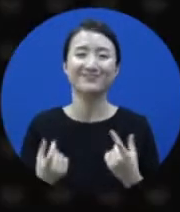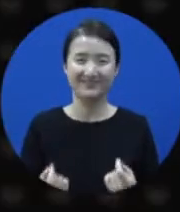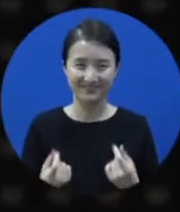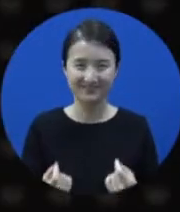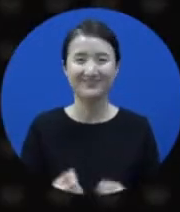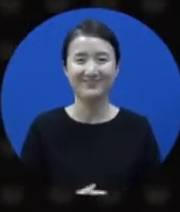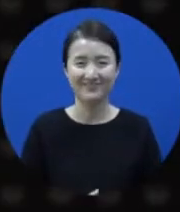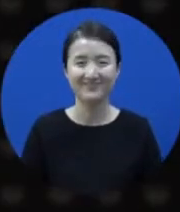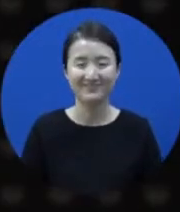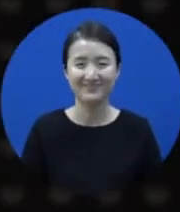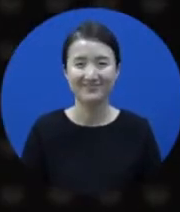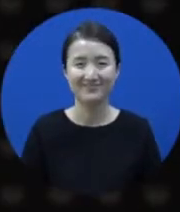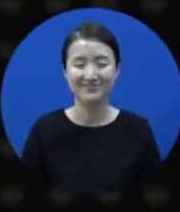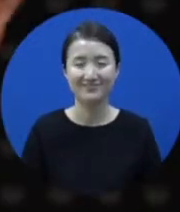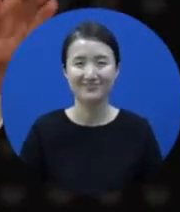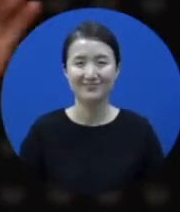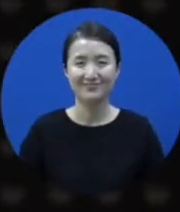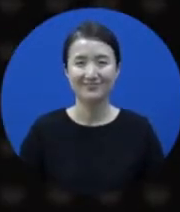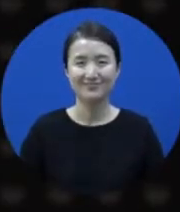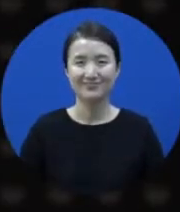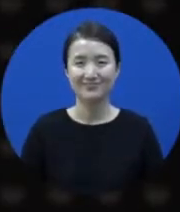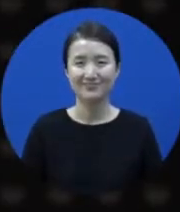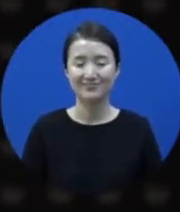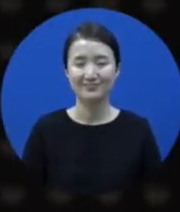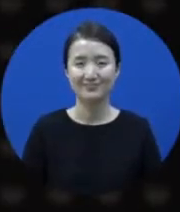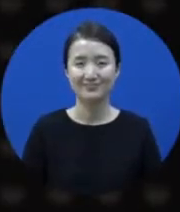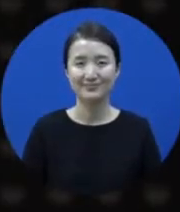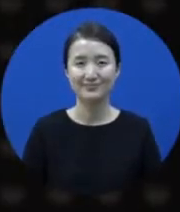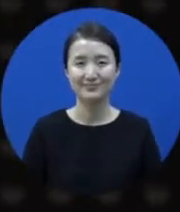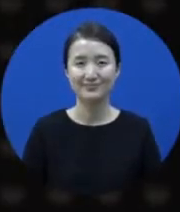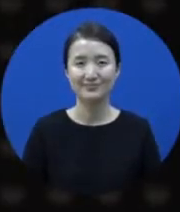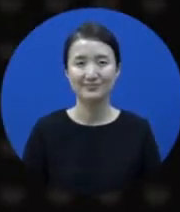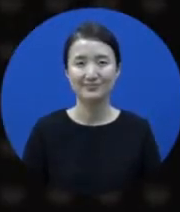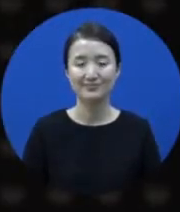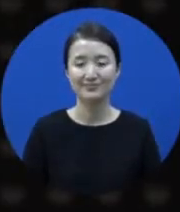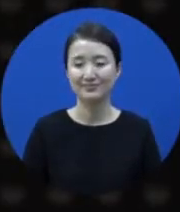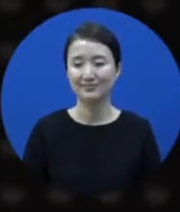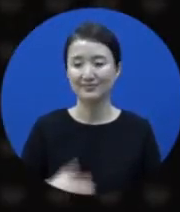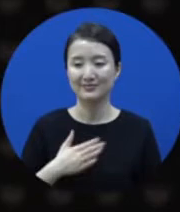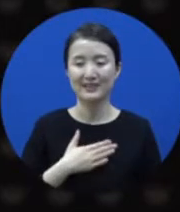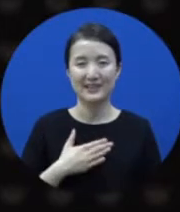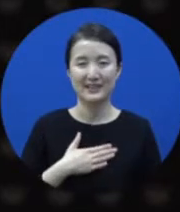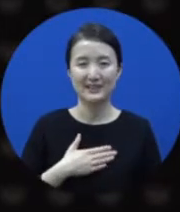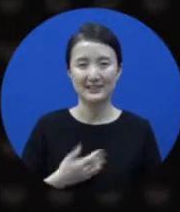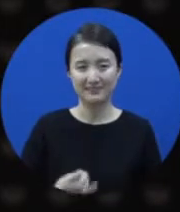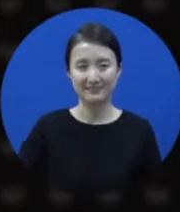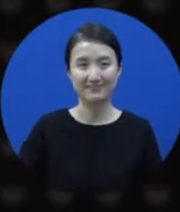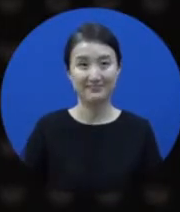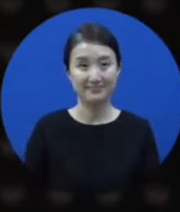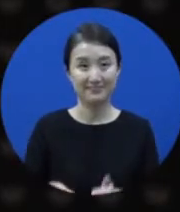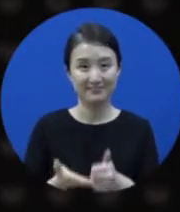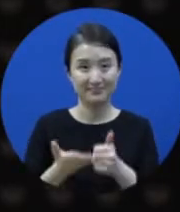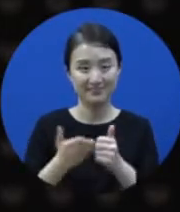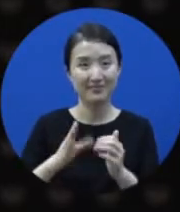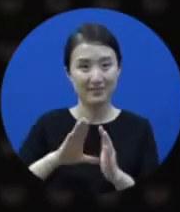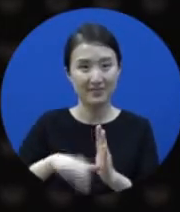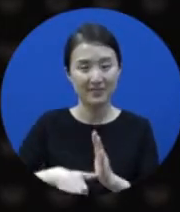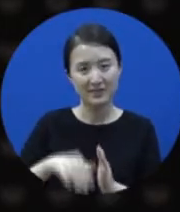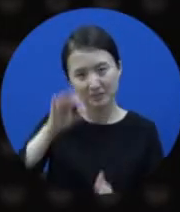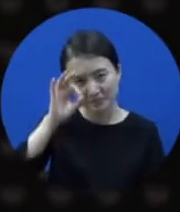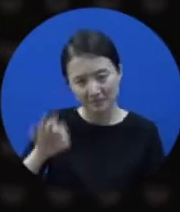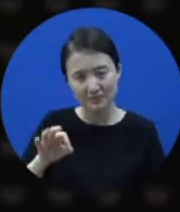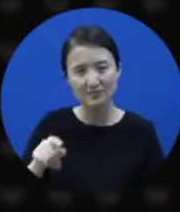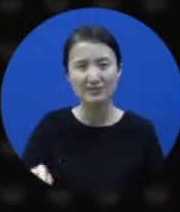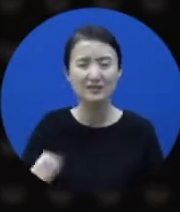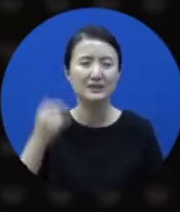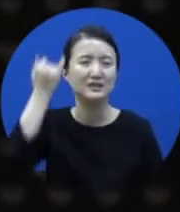제가요, 우리 아이가 한참 자랄 때 사춘기가 왔어요. 그래서 이제 엄마가 그래도 나가서 강의를 하는